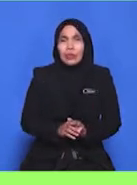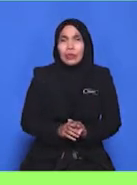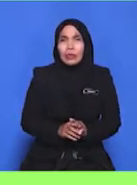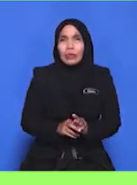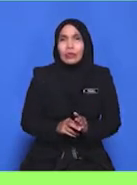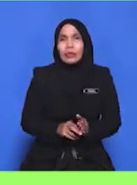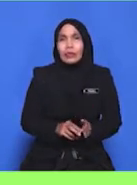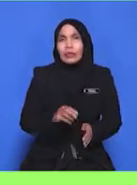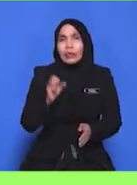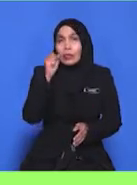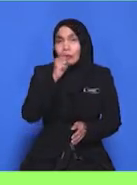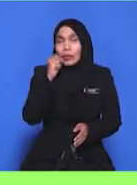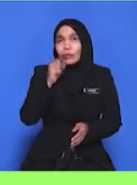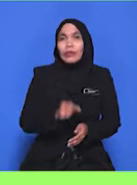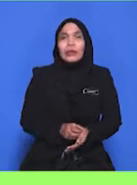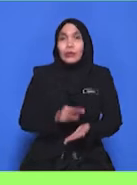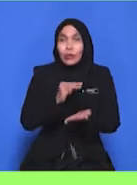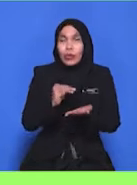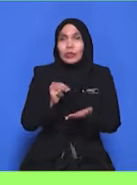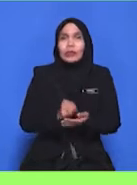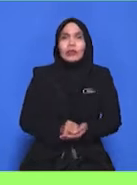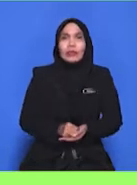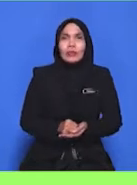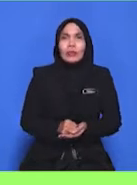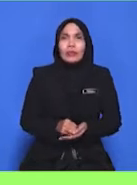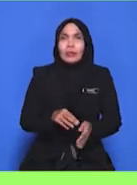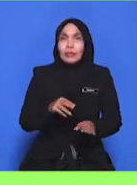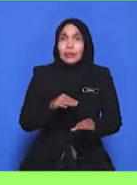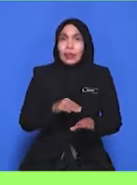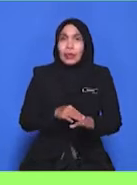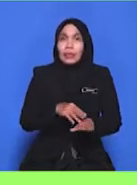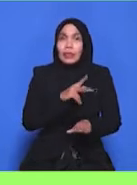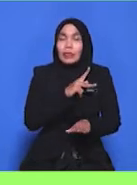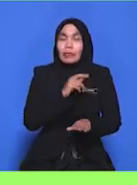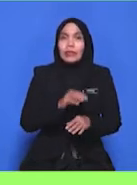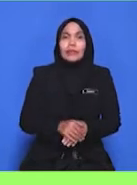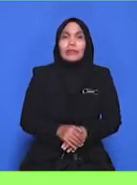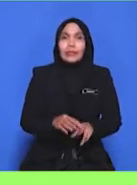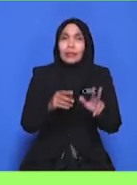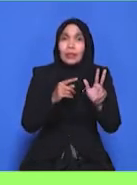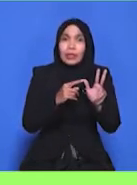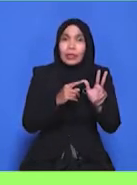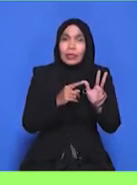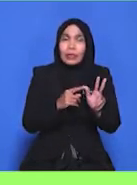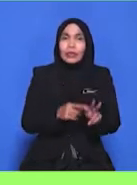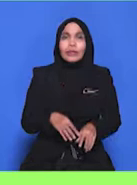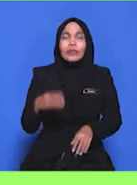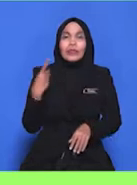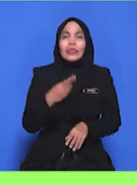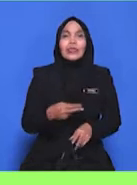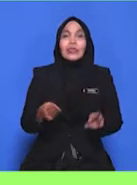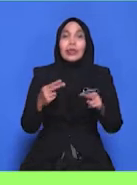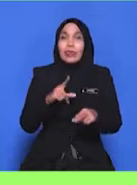zuhud, tegas, berilmu dan bijaksana. Tiga, kita hendaklah